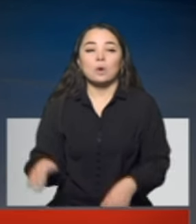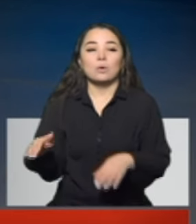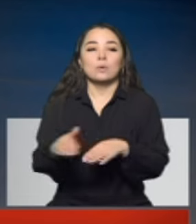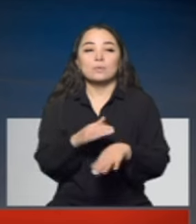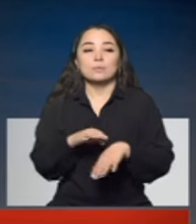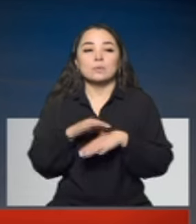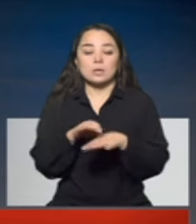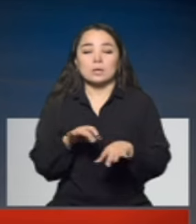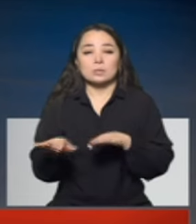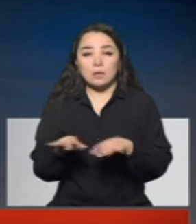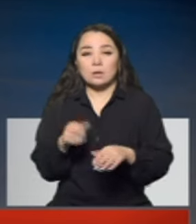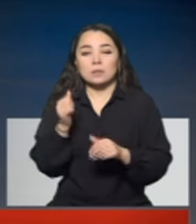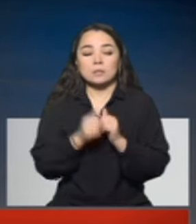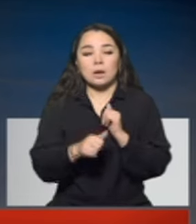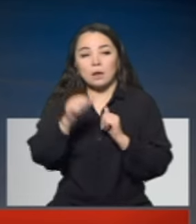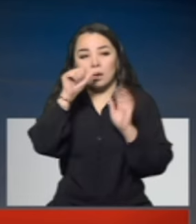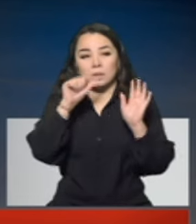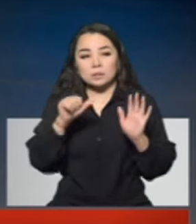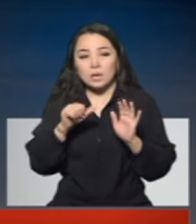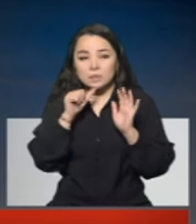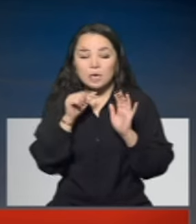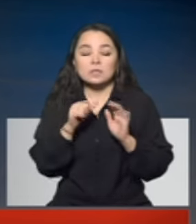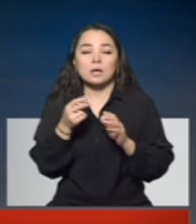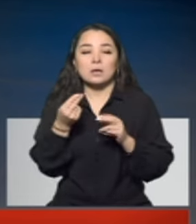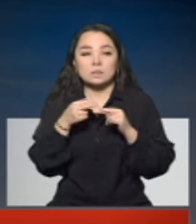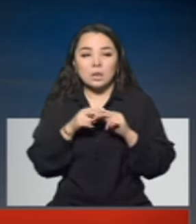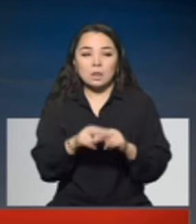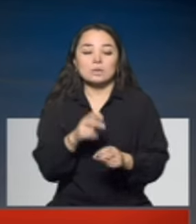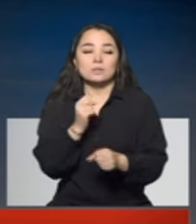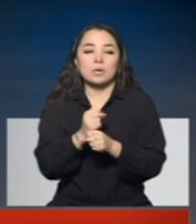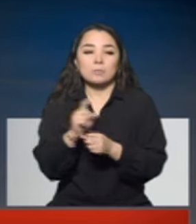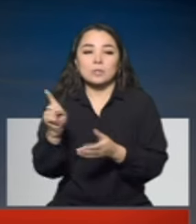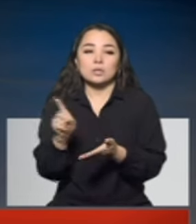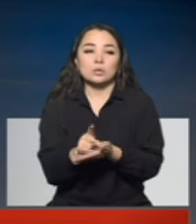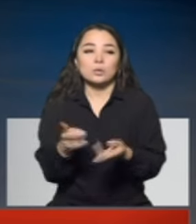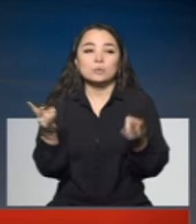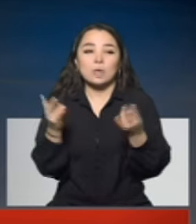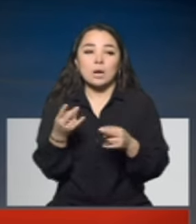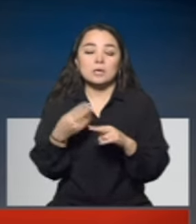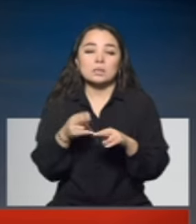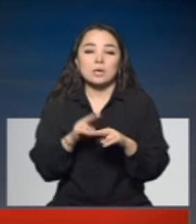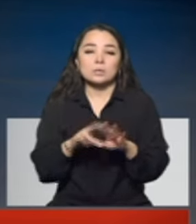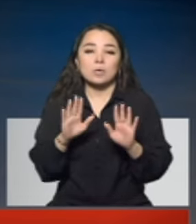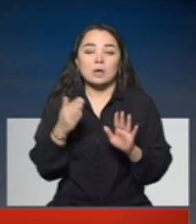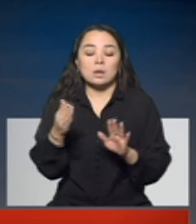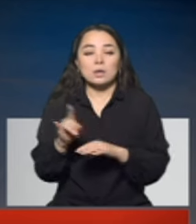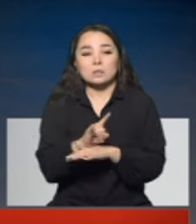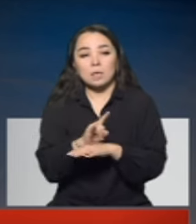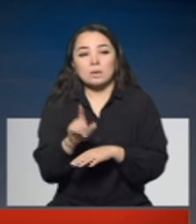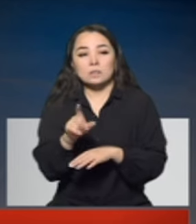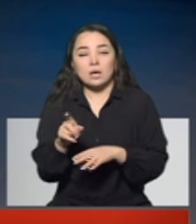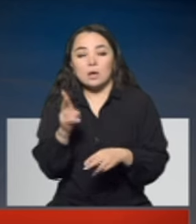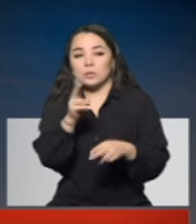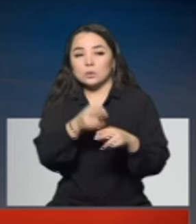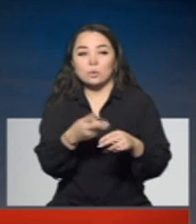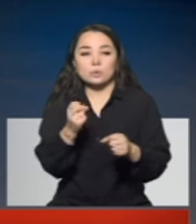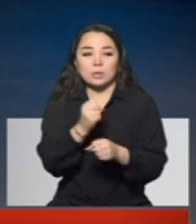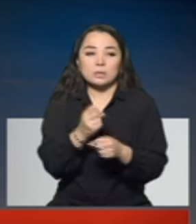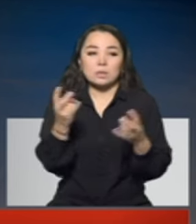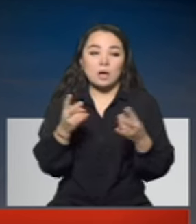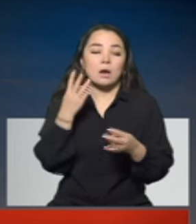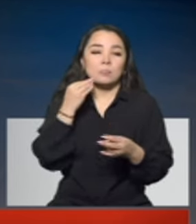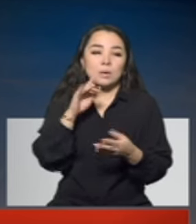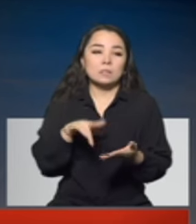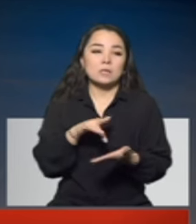Қайырымдылық қорларына әр 6 ай сайын қаржы есебін беруге міндеттеу керек. Сол кезде ғана алаяқтықтың жолы кесіледі.